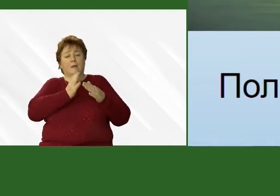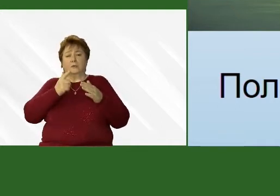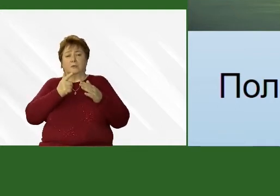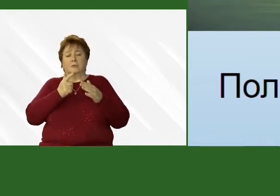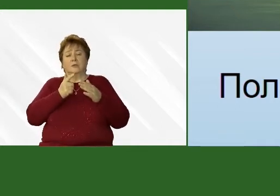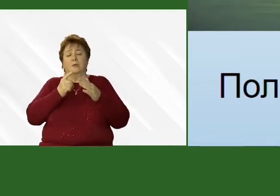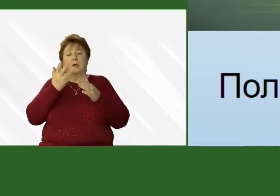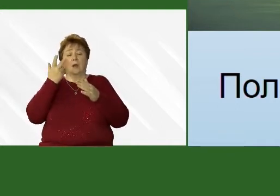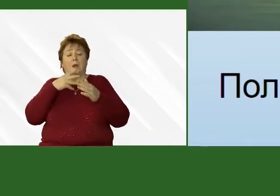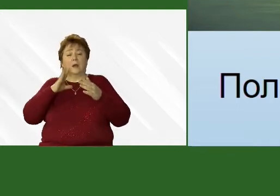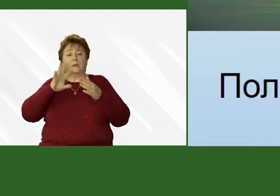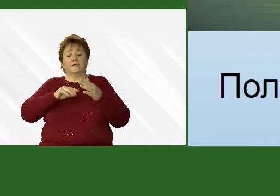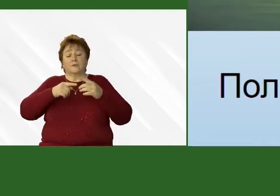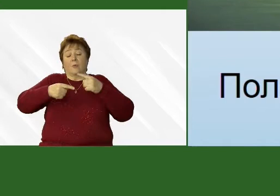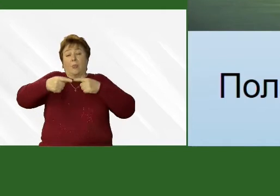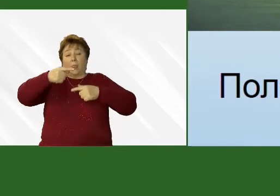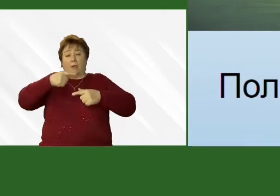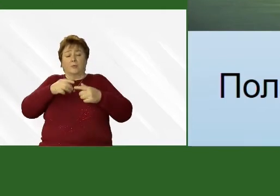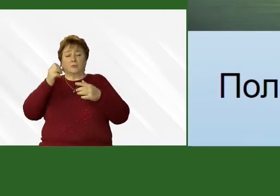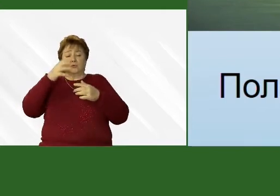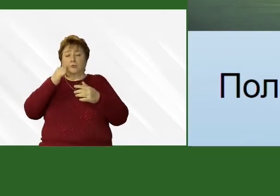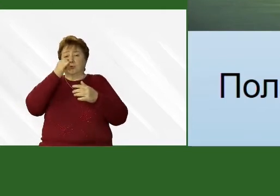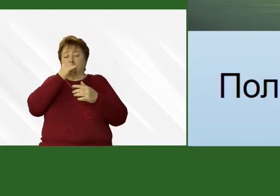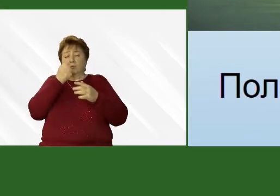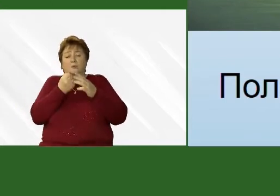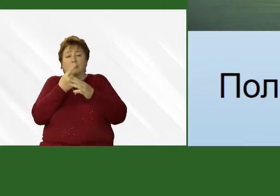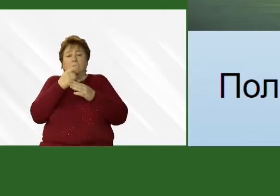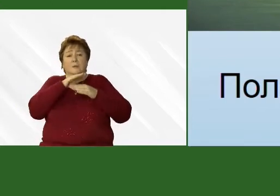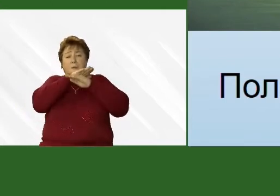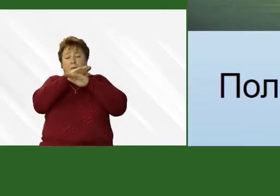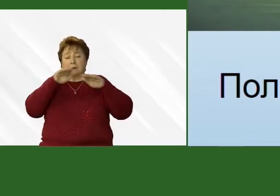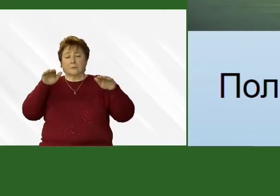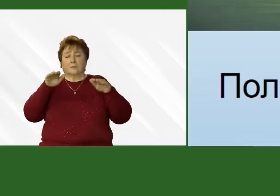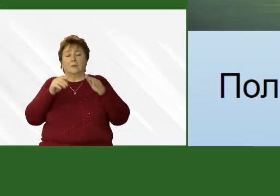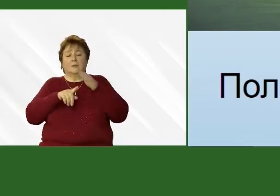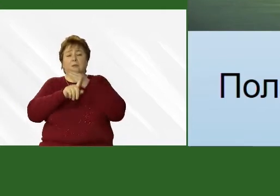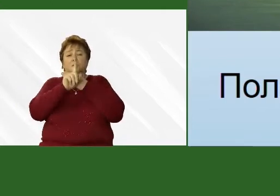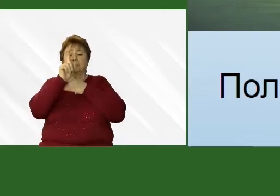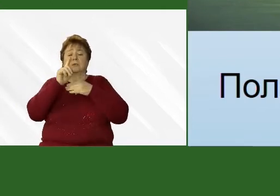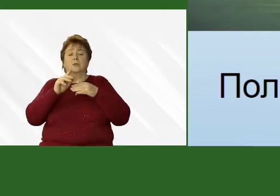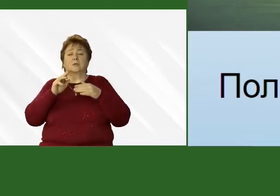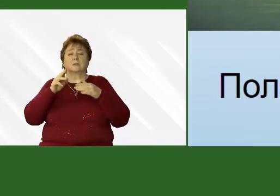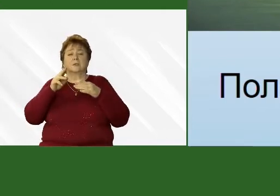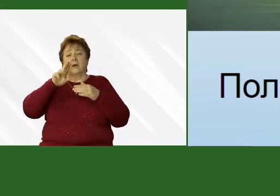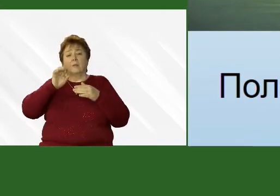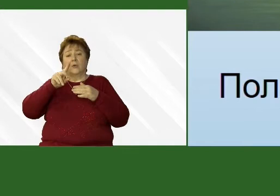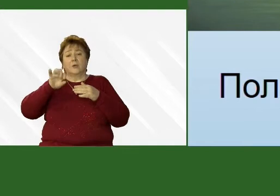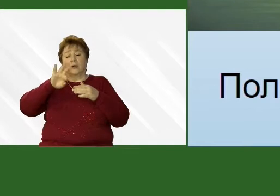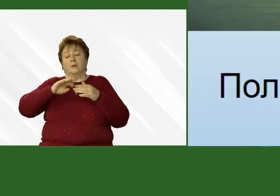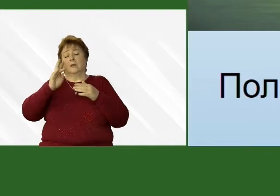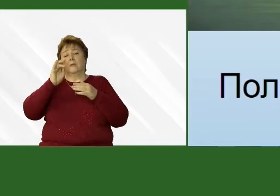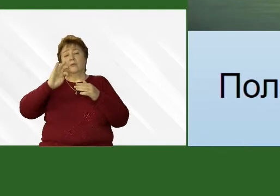оси. А когда все наоборот, и солнце никак не может появиться из-за горизонта, начинается полярная ночь.